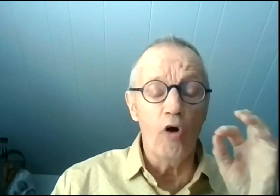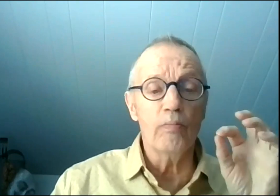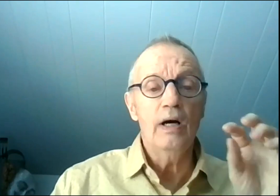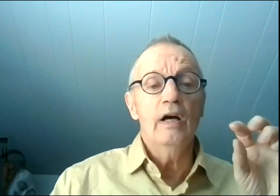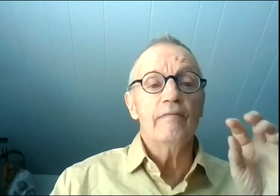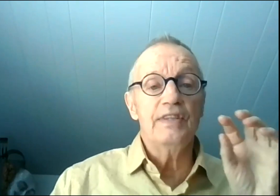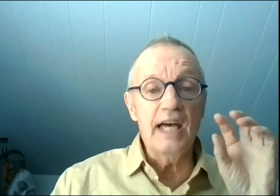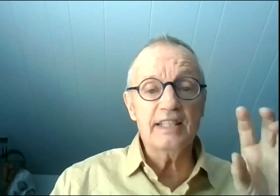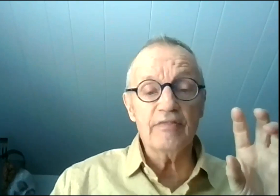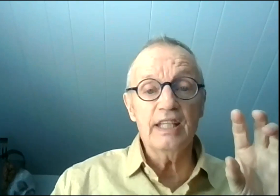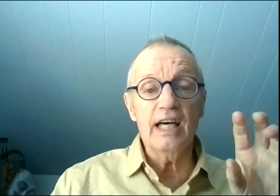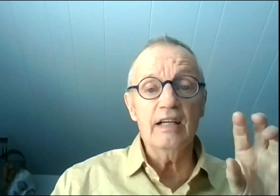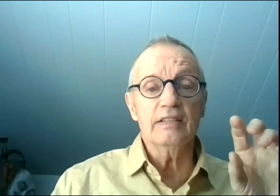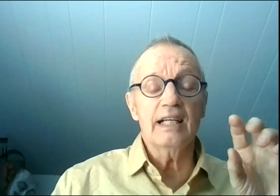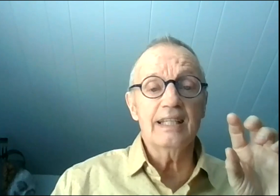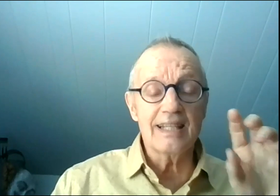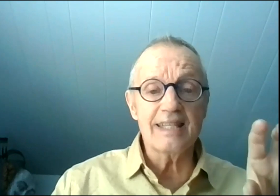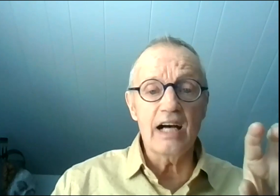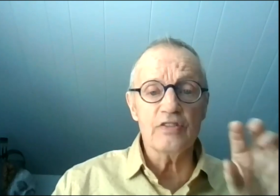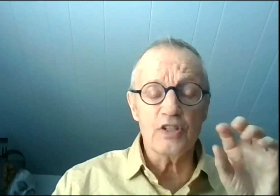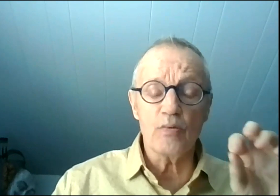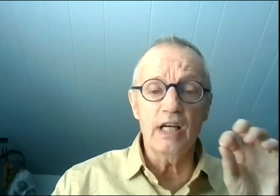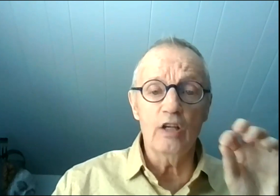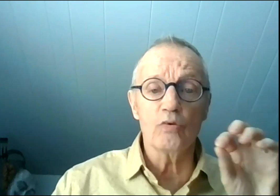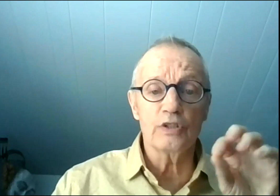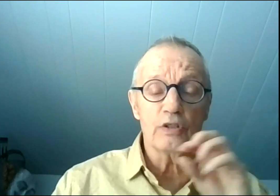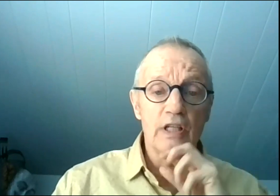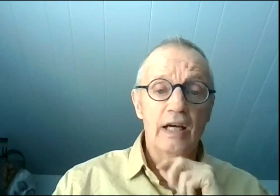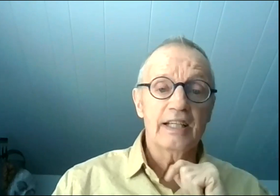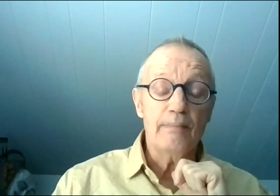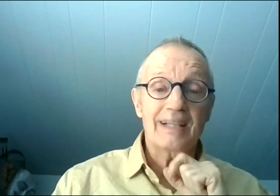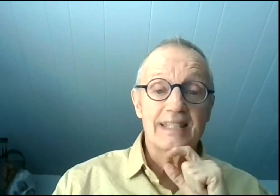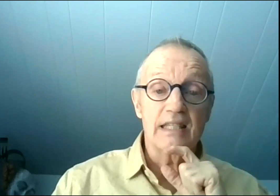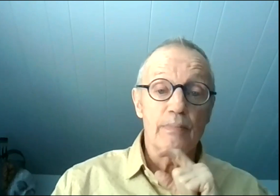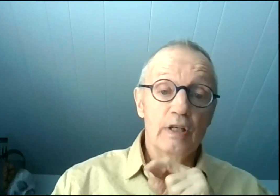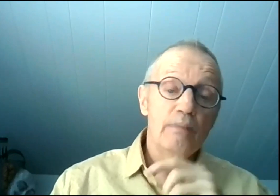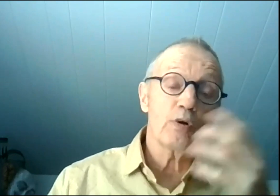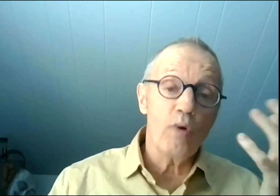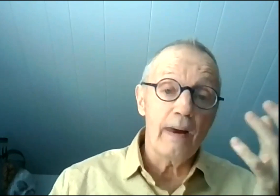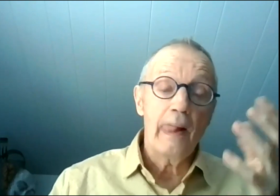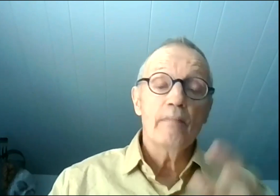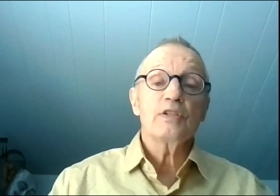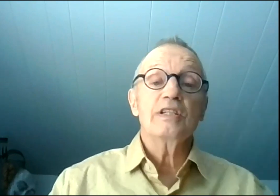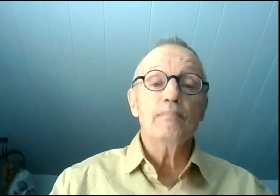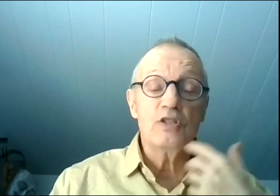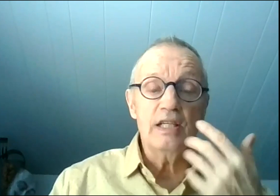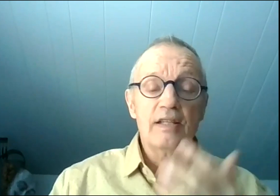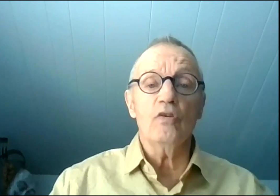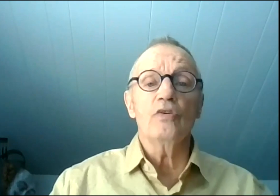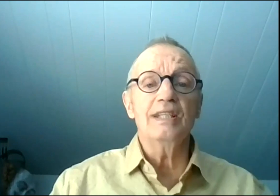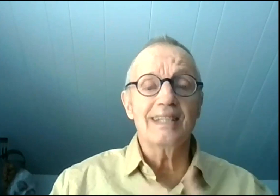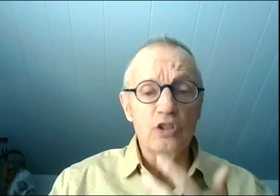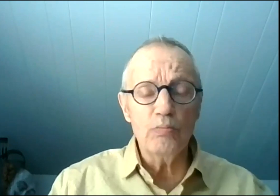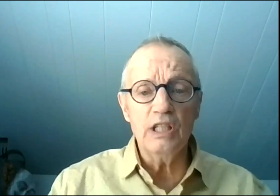le nombre d'intervenants dans les résidences de soins à longue durée qui participent. Et pourquoi? Parce qu'ils me